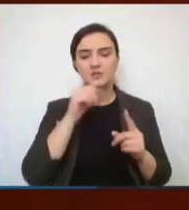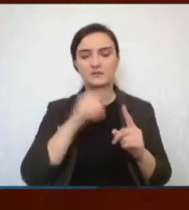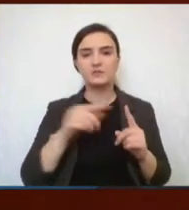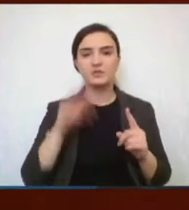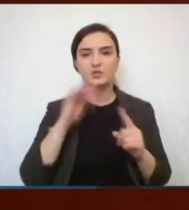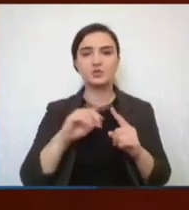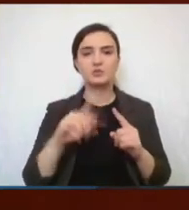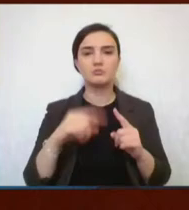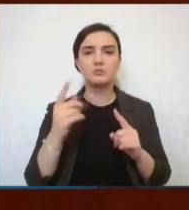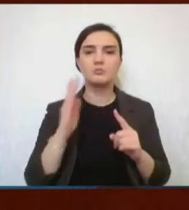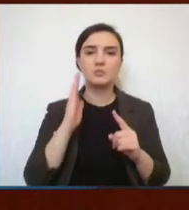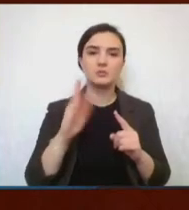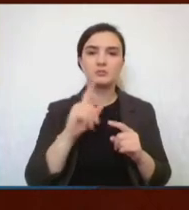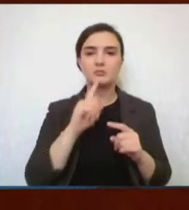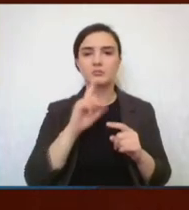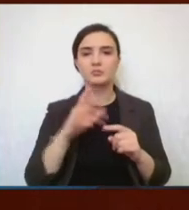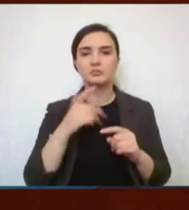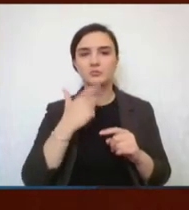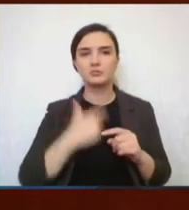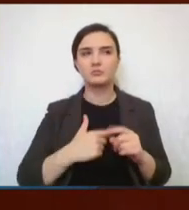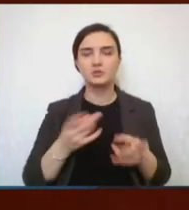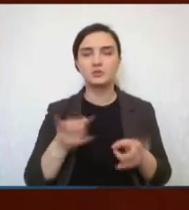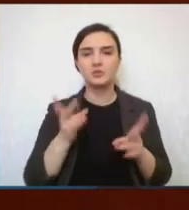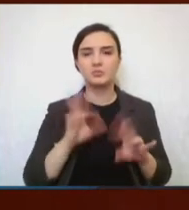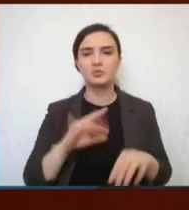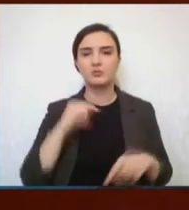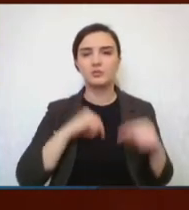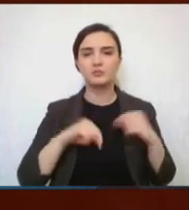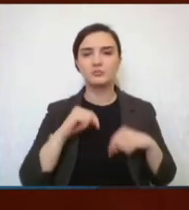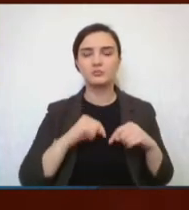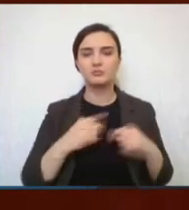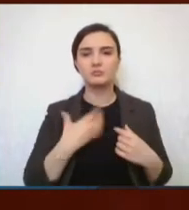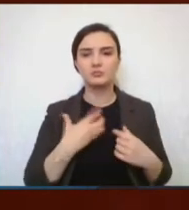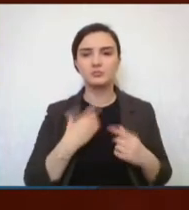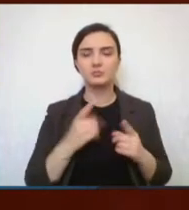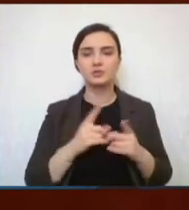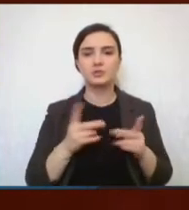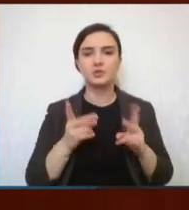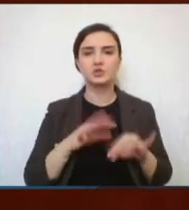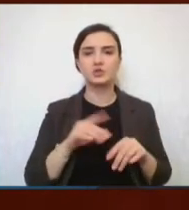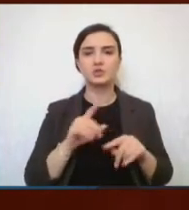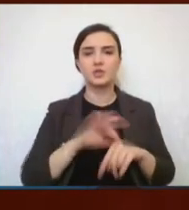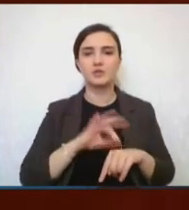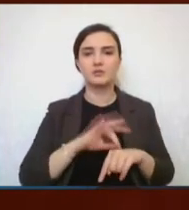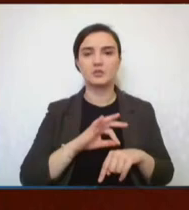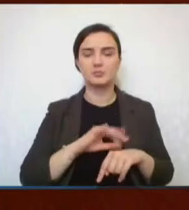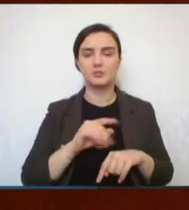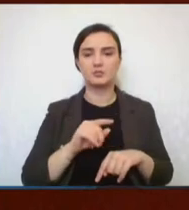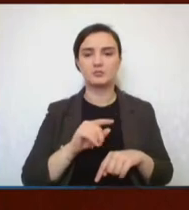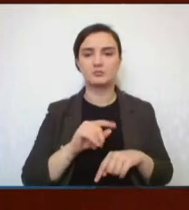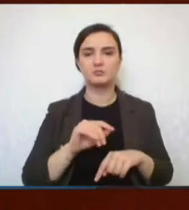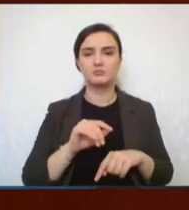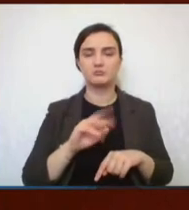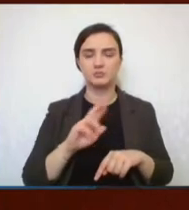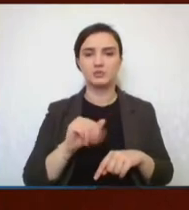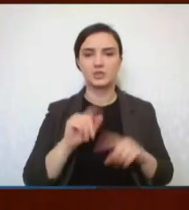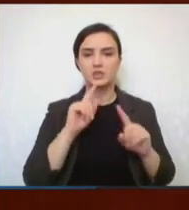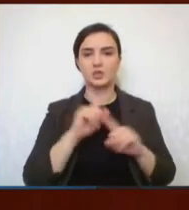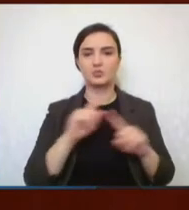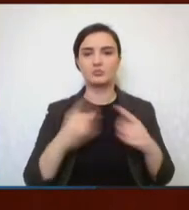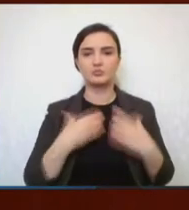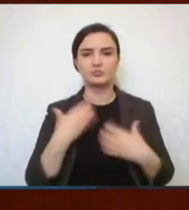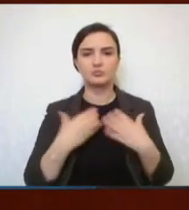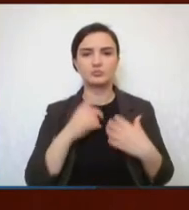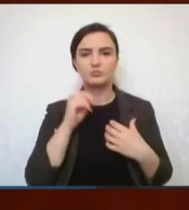რაღაც გართულებები დამიტოვებს თუ არა რაღაც ნარჩენებს ეს დაავადება და განსაკუთრებით შფოთავენ ახალგაზრდები